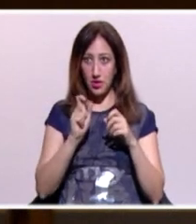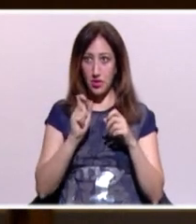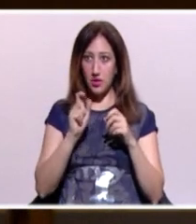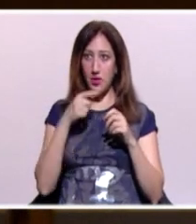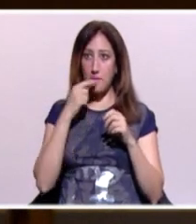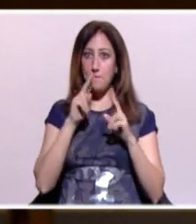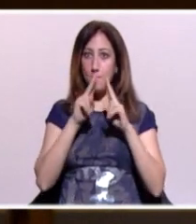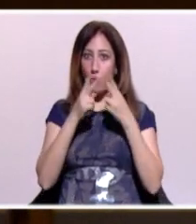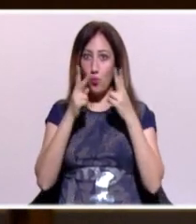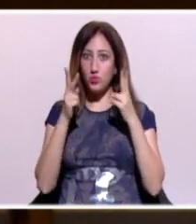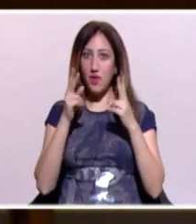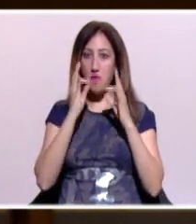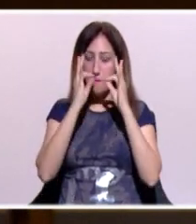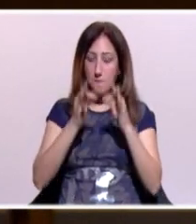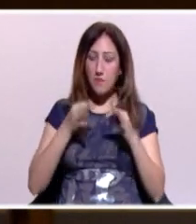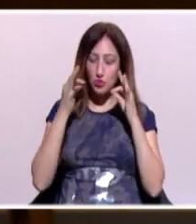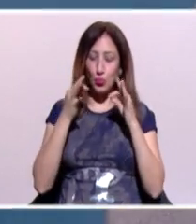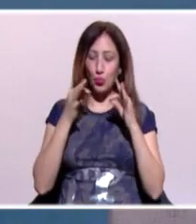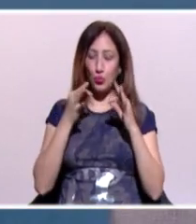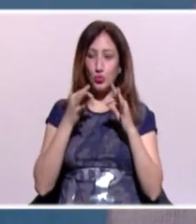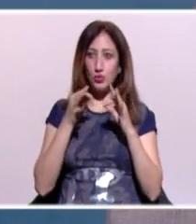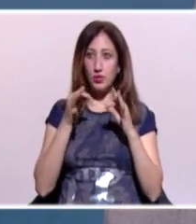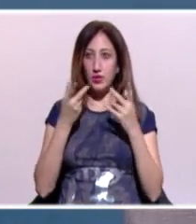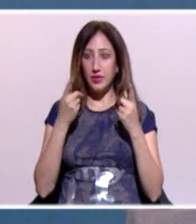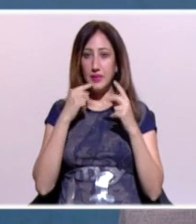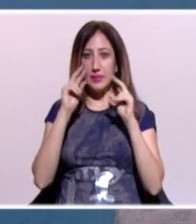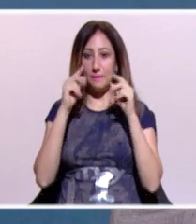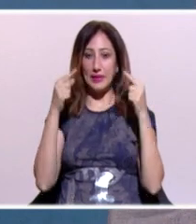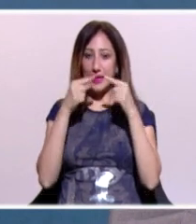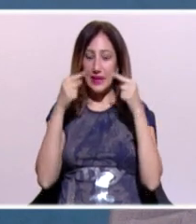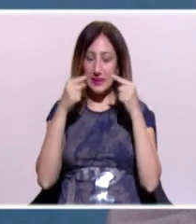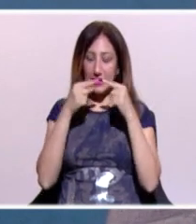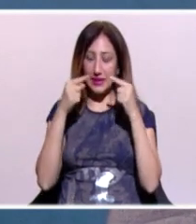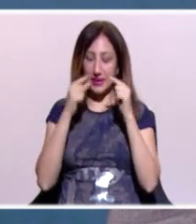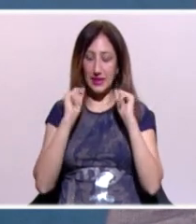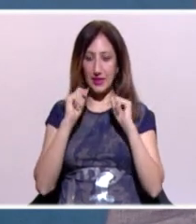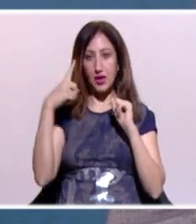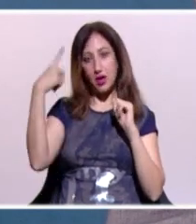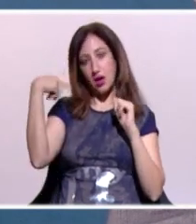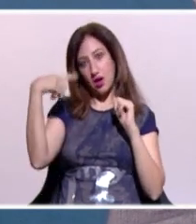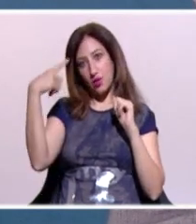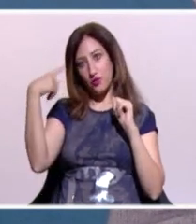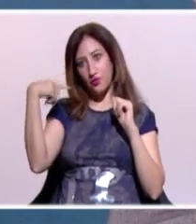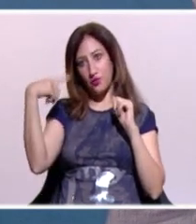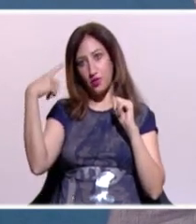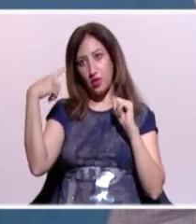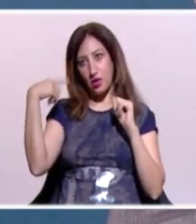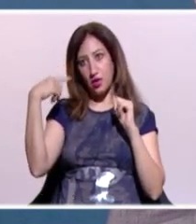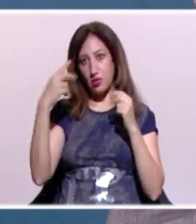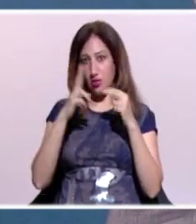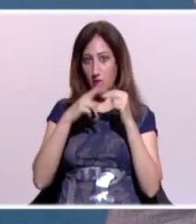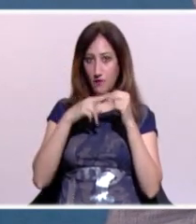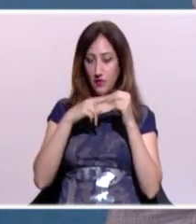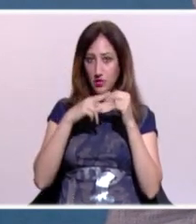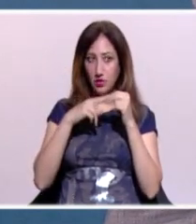بهذا الإتقان وهذه البراعة؟ خناقة ابتدت بأفكار رافضها كتير